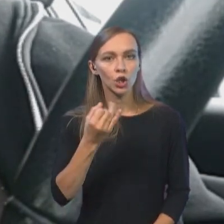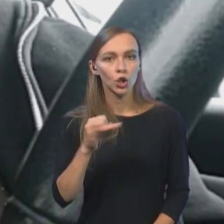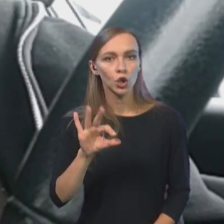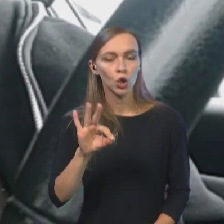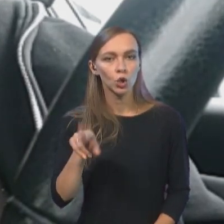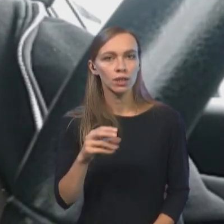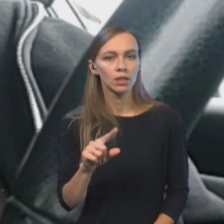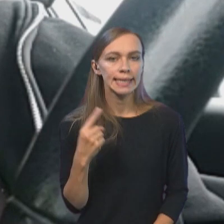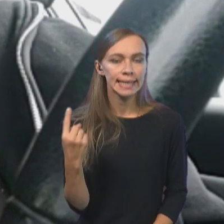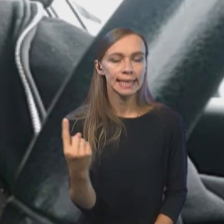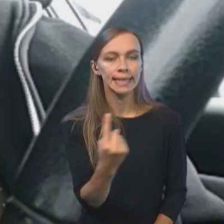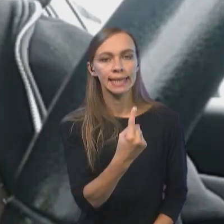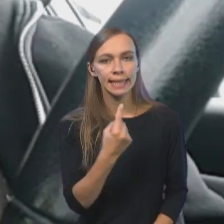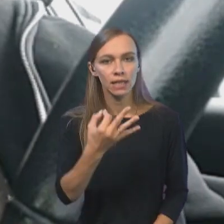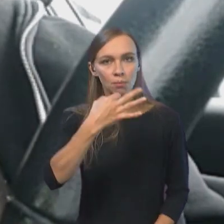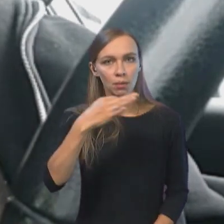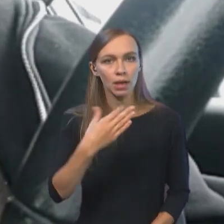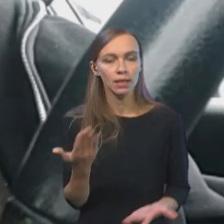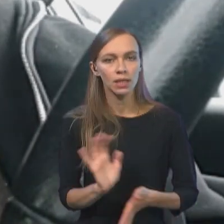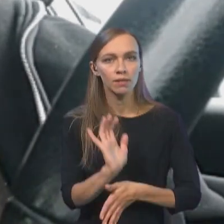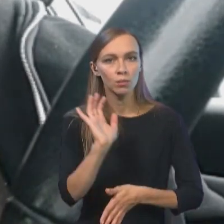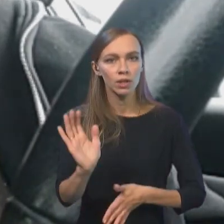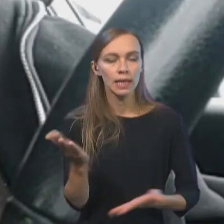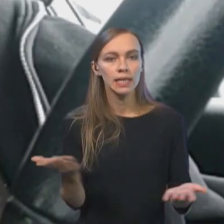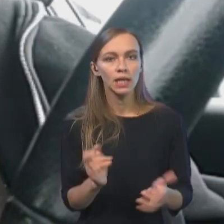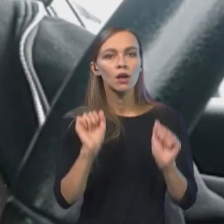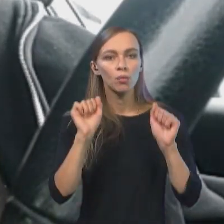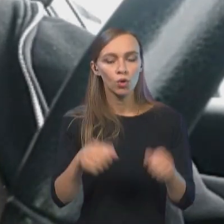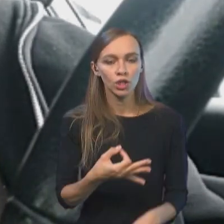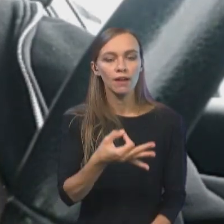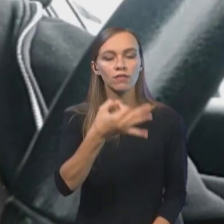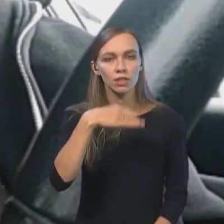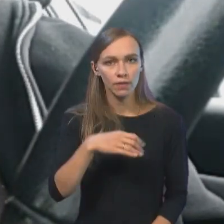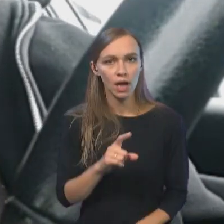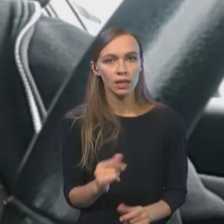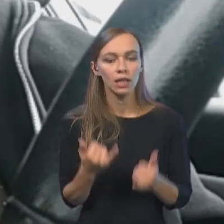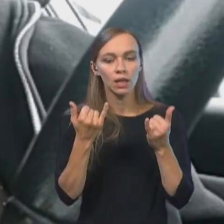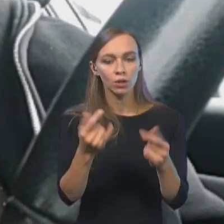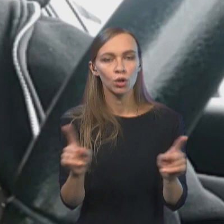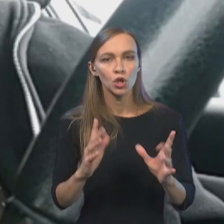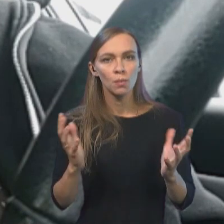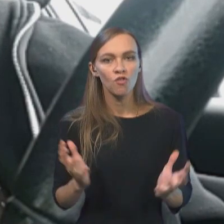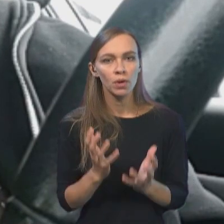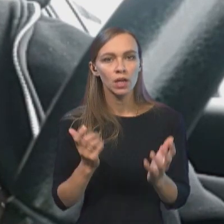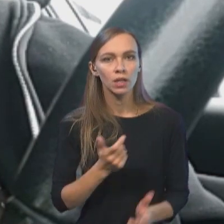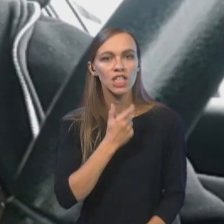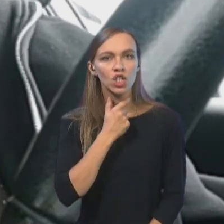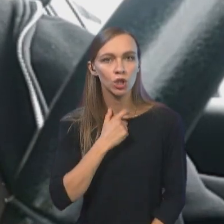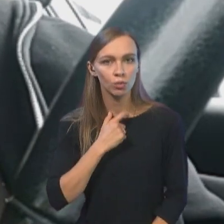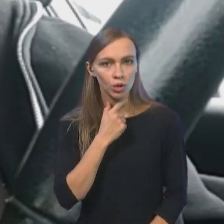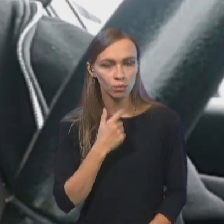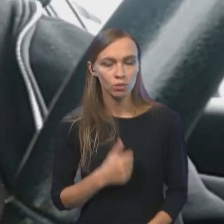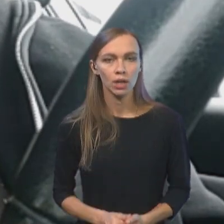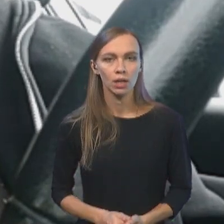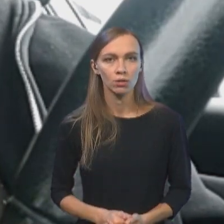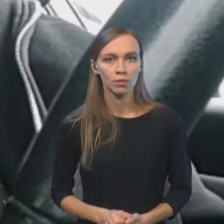єдиний препарат, який випускається, який можна вживати для того, щоб вберегти щитоподібну залозу. Я